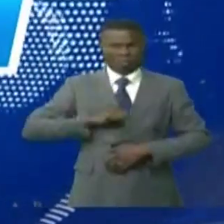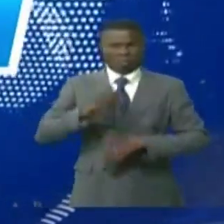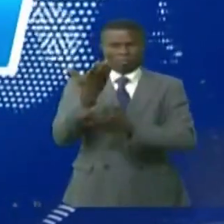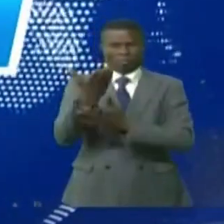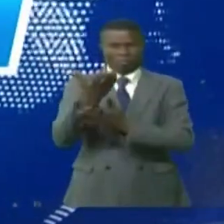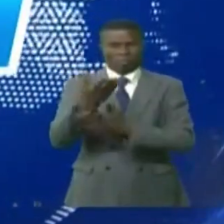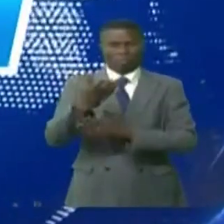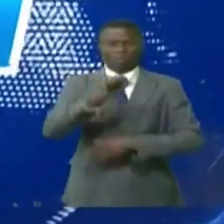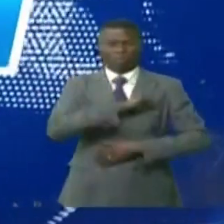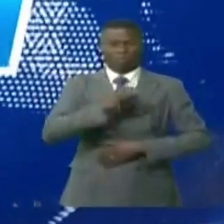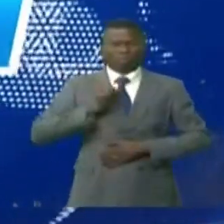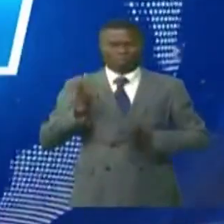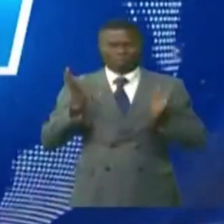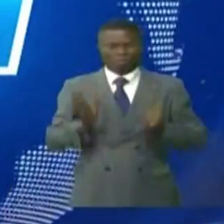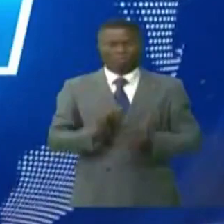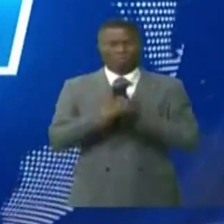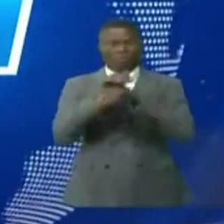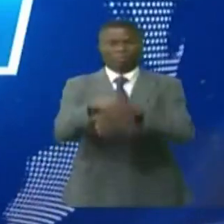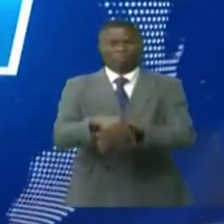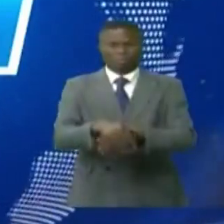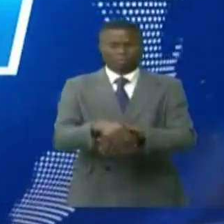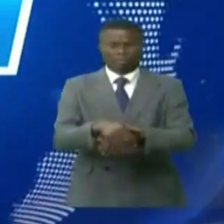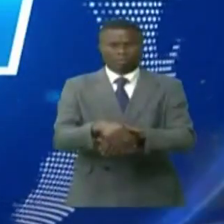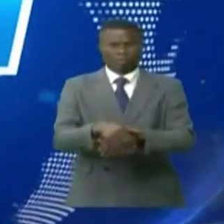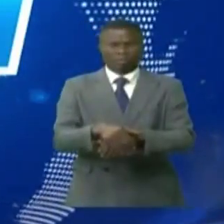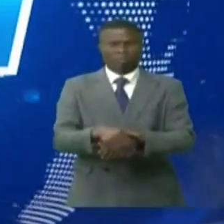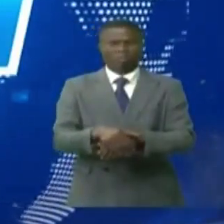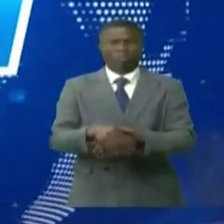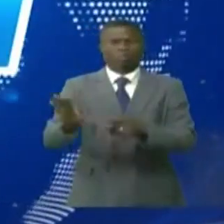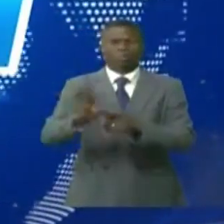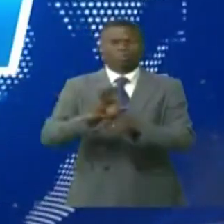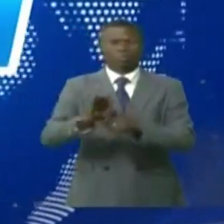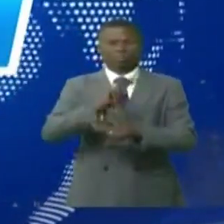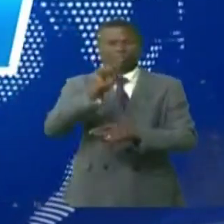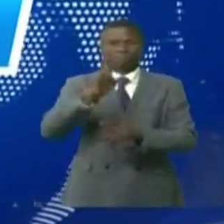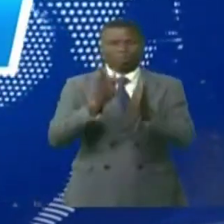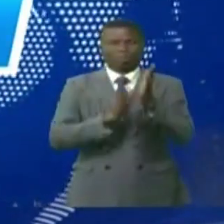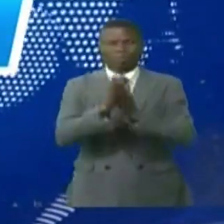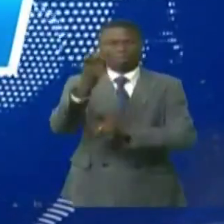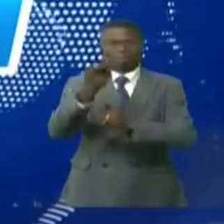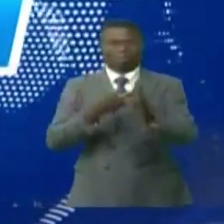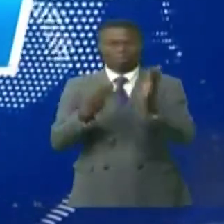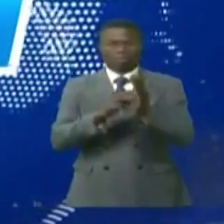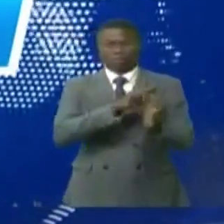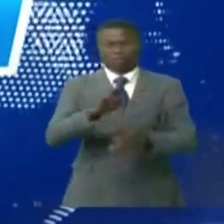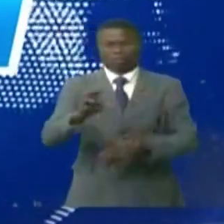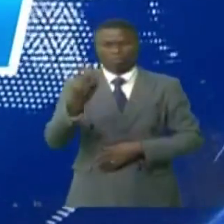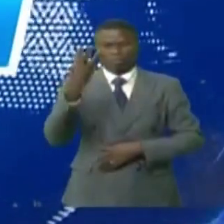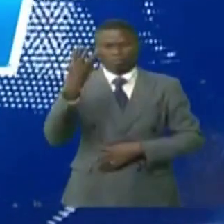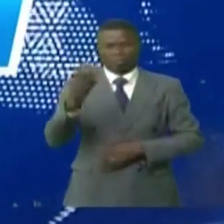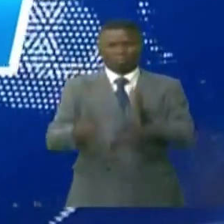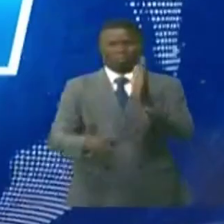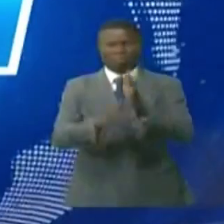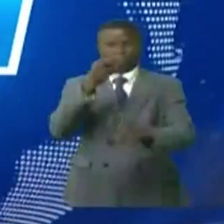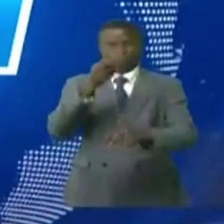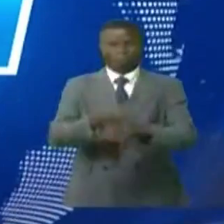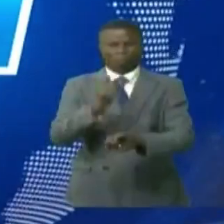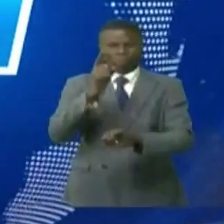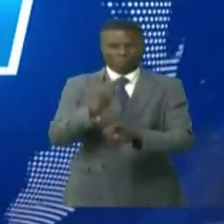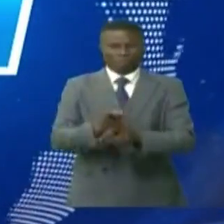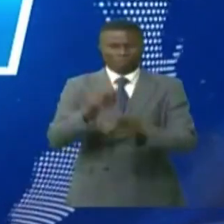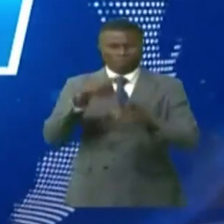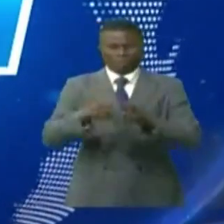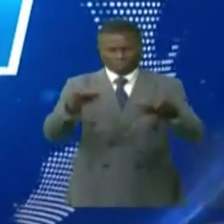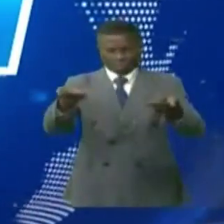les honorables sénateurs à prendre part à la séance plénière du vendredi 15 septembre 2023 à 11h précises